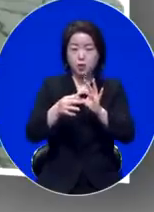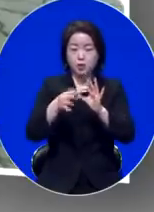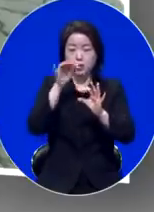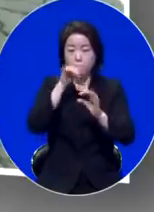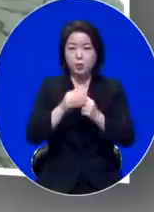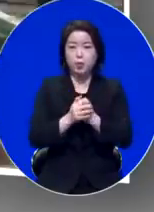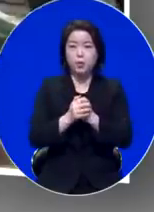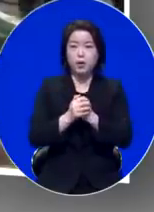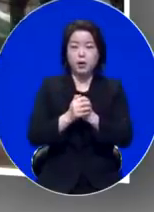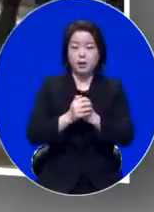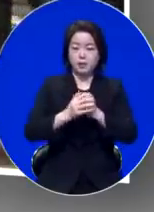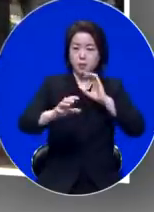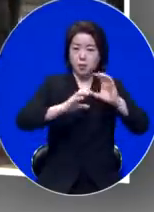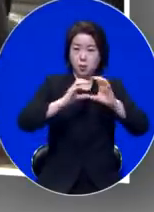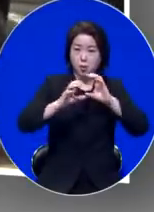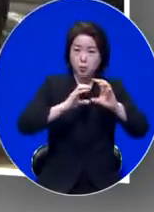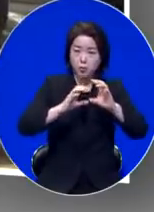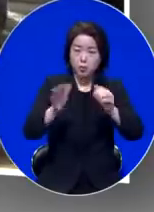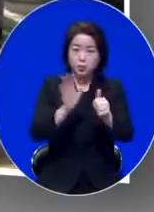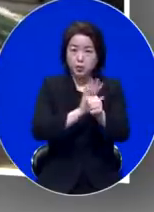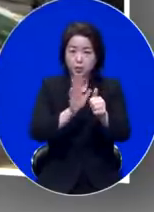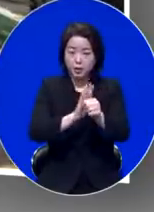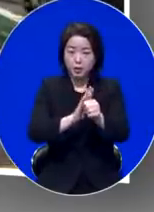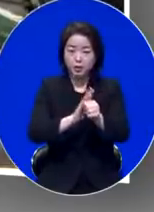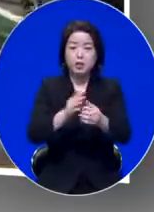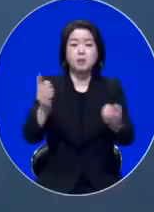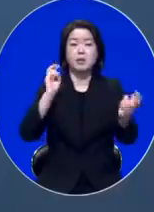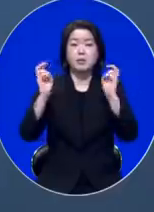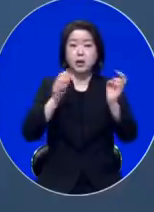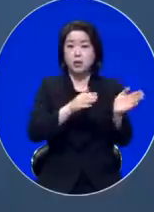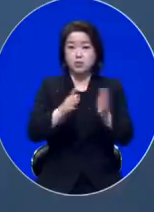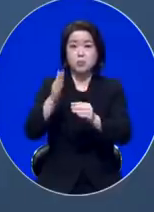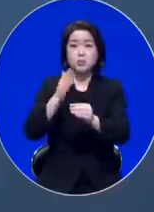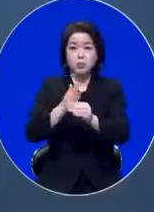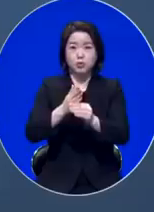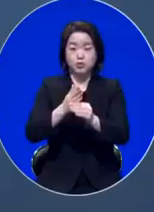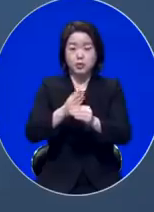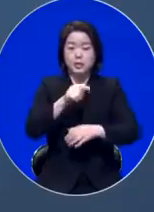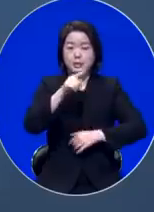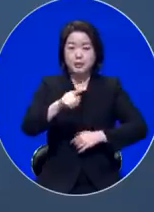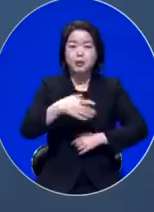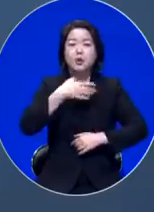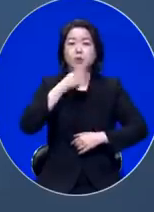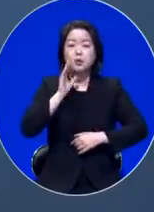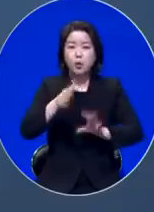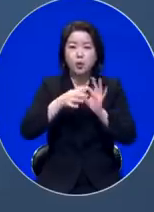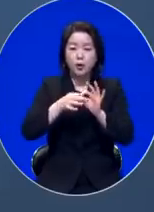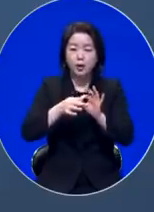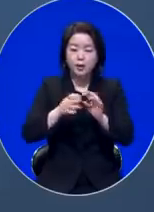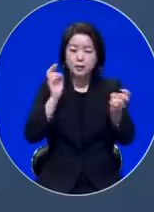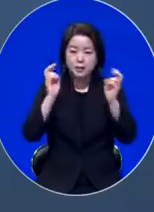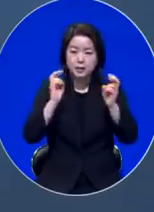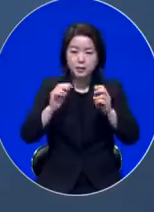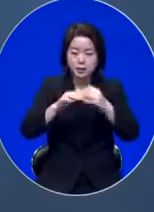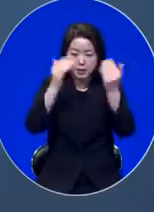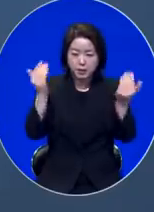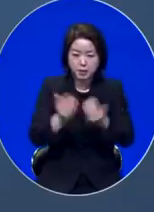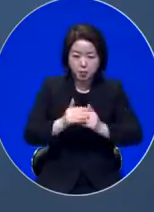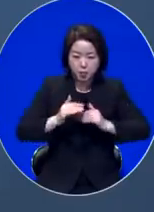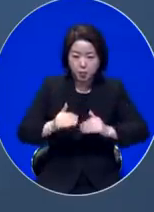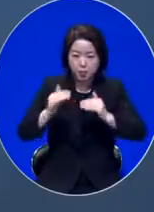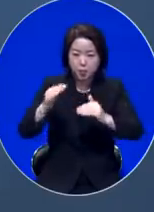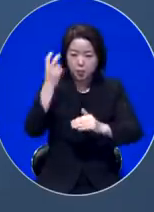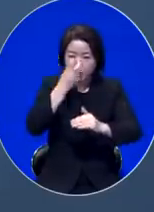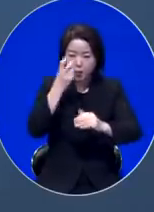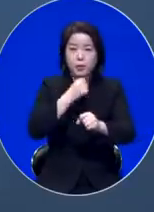커뮤니티 더 하다고 하는 그런 사업들을 지금 준비하고 있는데요 그 관련해서 노인 돌봄 사업 들은 데 전반적으로 체계를 다시한번 컴